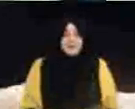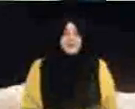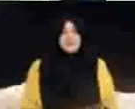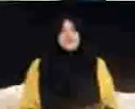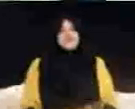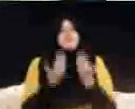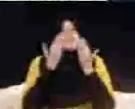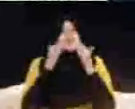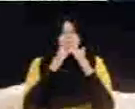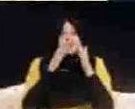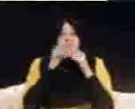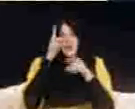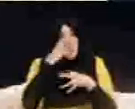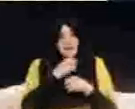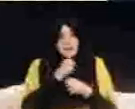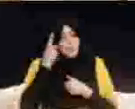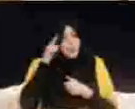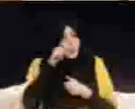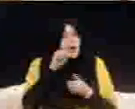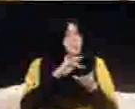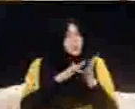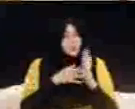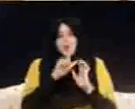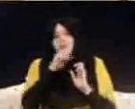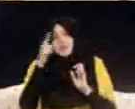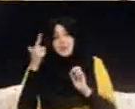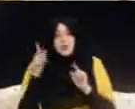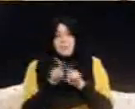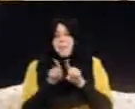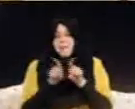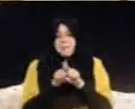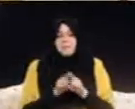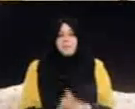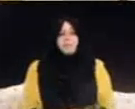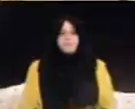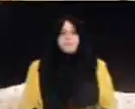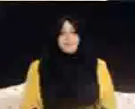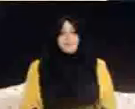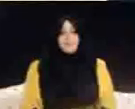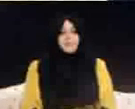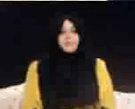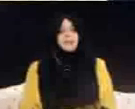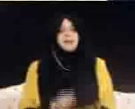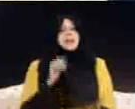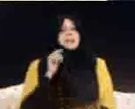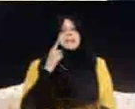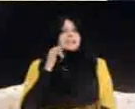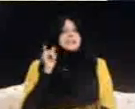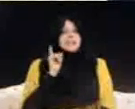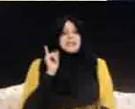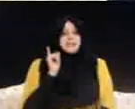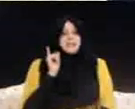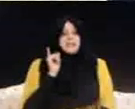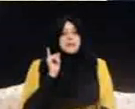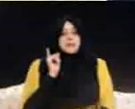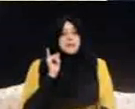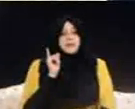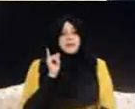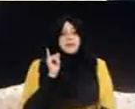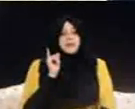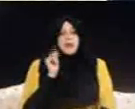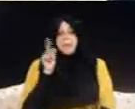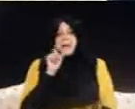نسأل الله القبول لك ولجميع القائمين والقائمات. ولكن إذا حصل أنه ربما